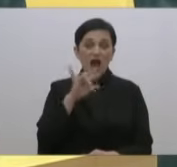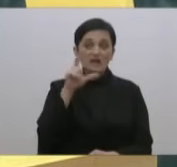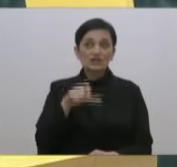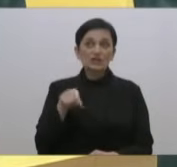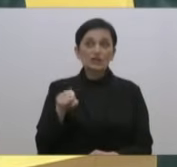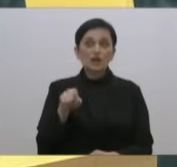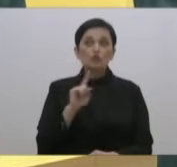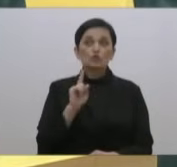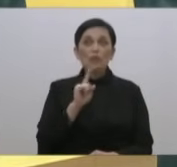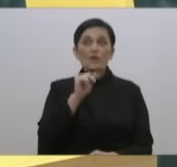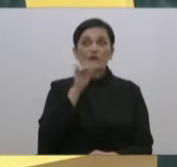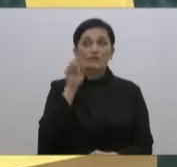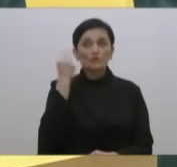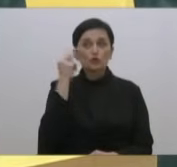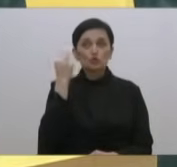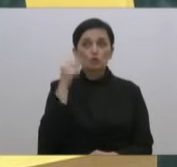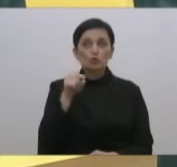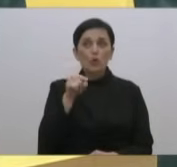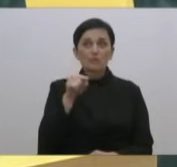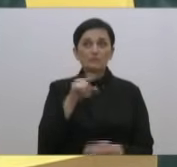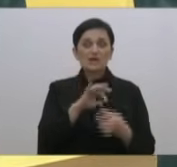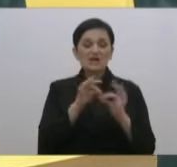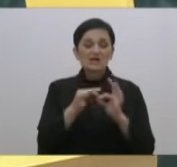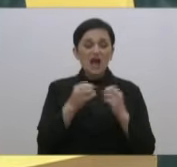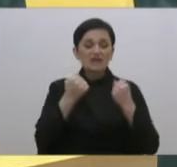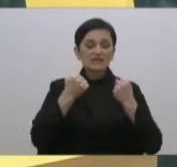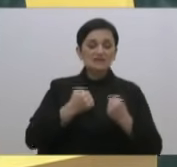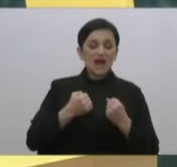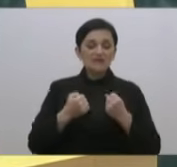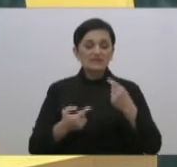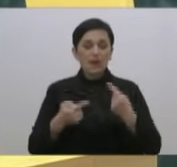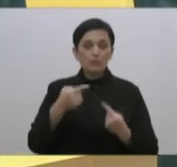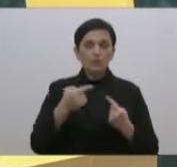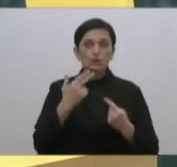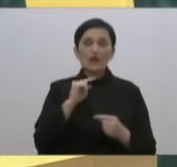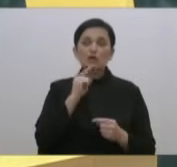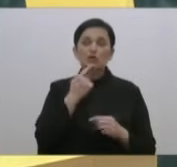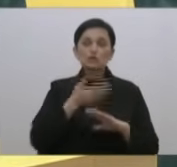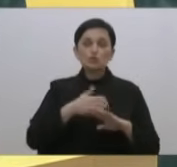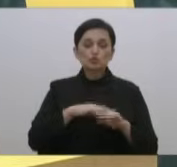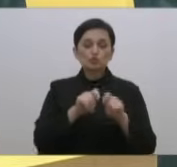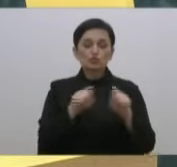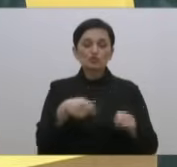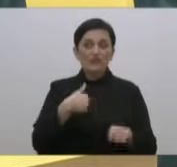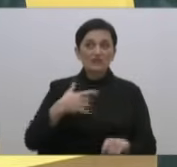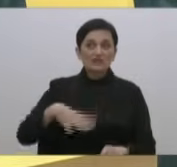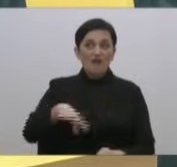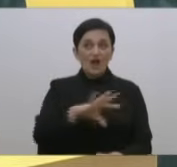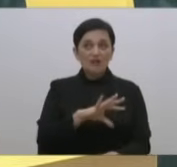რომ ვითომ ეს გარკვეულ დაძაბულობას და სირთულეებს შეუქმნა ჩვენ ქვეყანას.